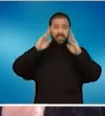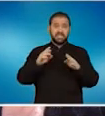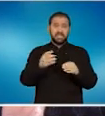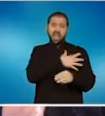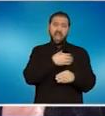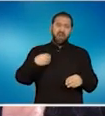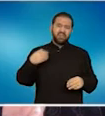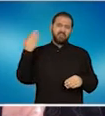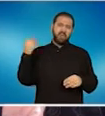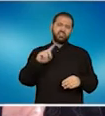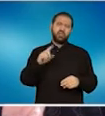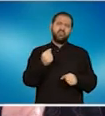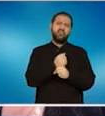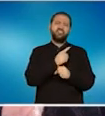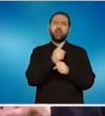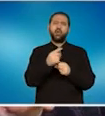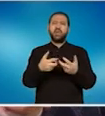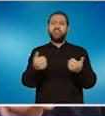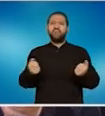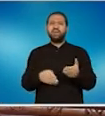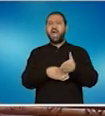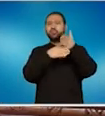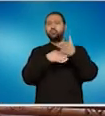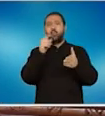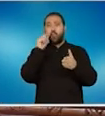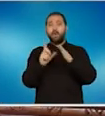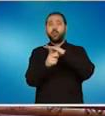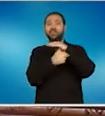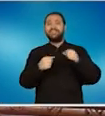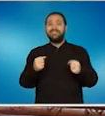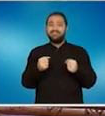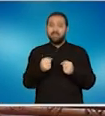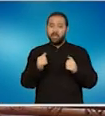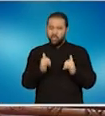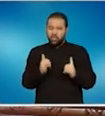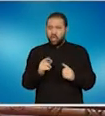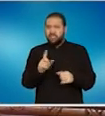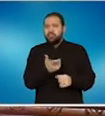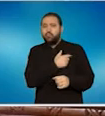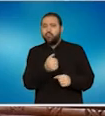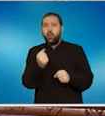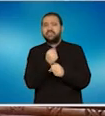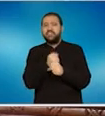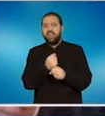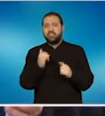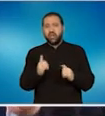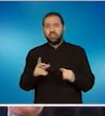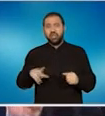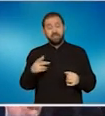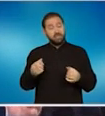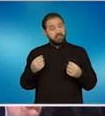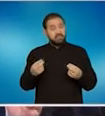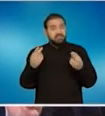nu prea făceai lucrurile astea așa, fără ajutorul sătenilor. Nici astăzi. Nici astăzi. Vă dați seama, asta chiar